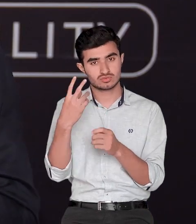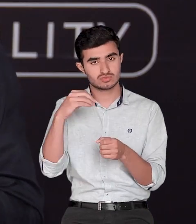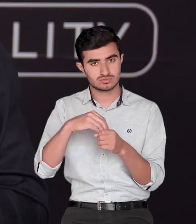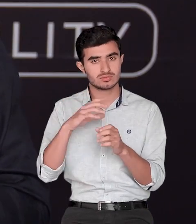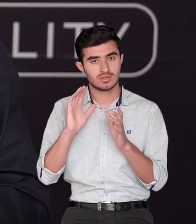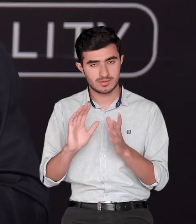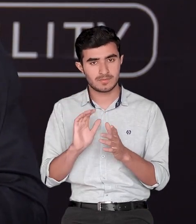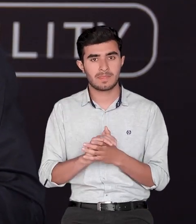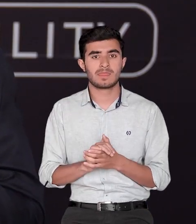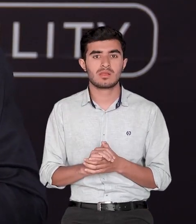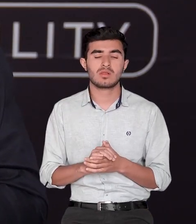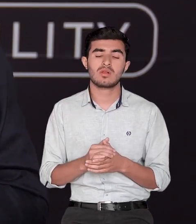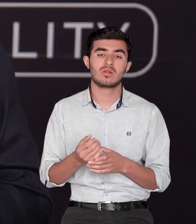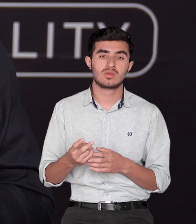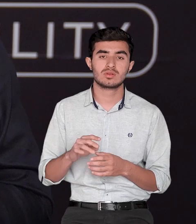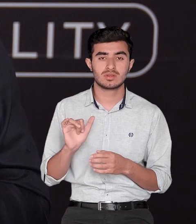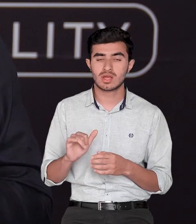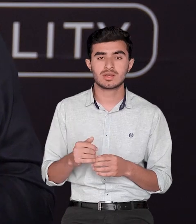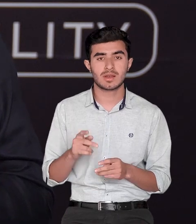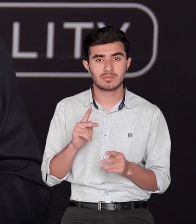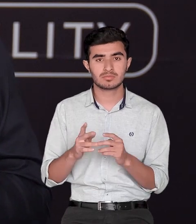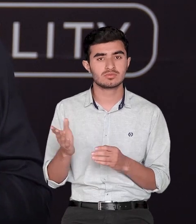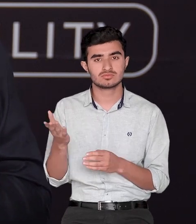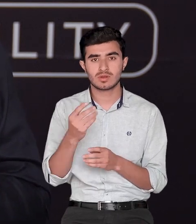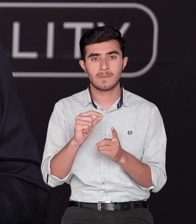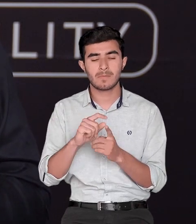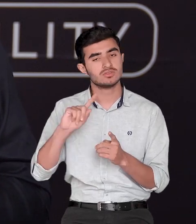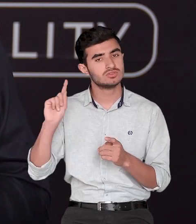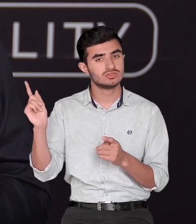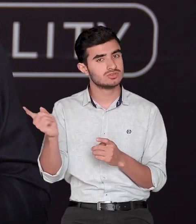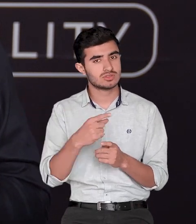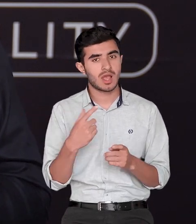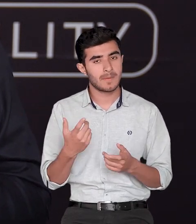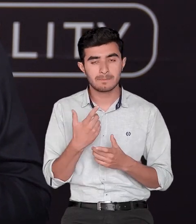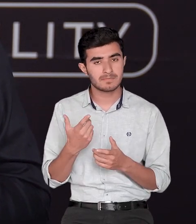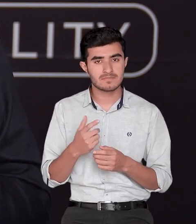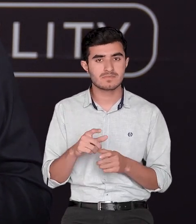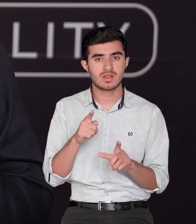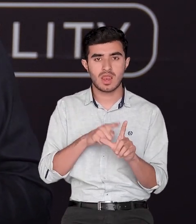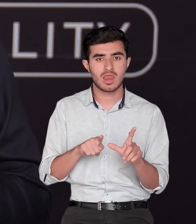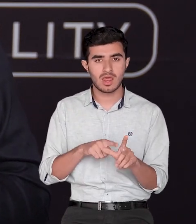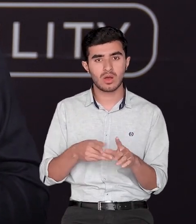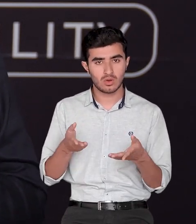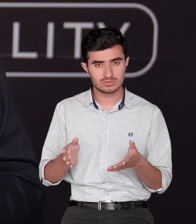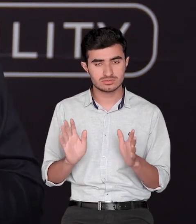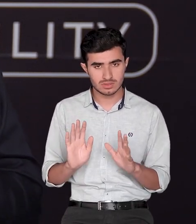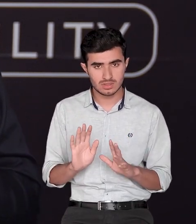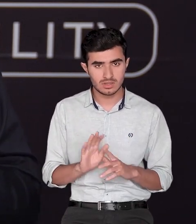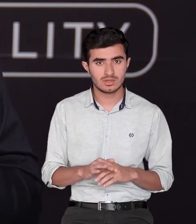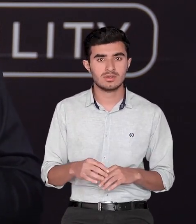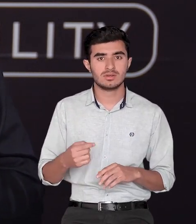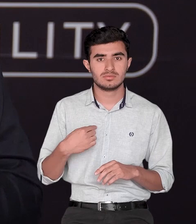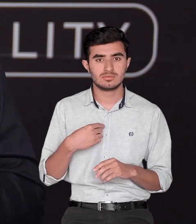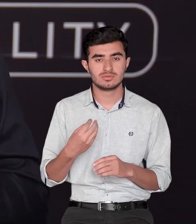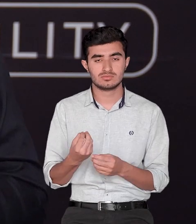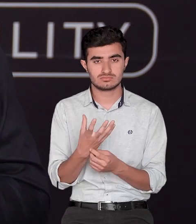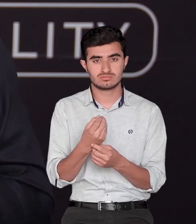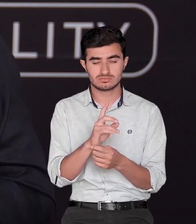मेरा साथ साथ चलता रहा। फिर थोड़ा सा मेरा काम है जो कल्चरल और शेराइंस पे है, जो हमारे यहाँ